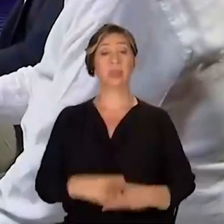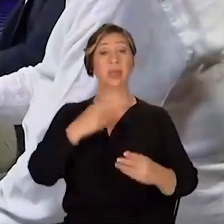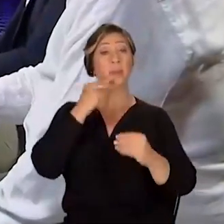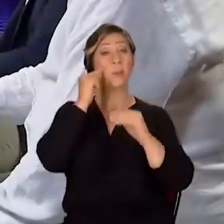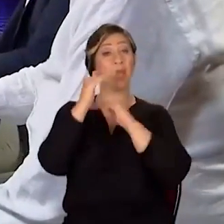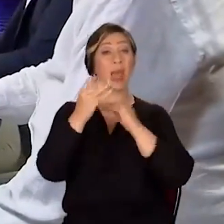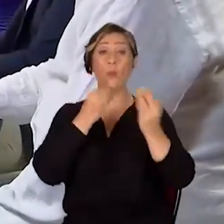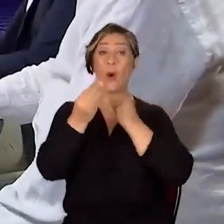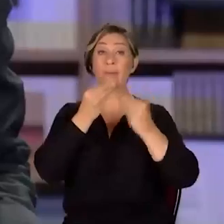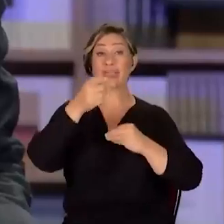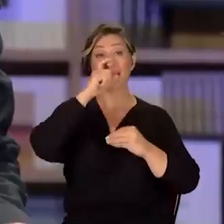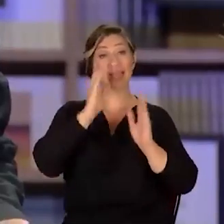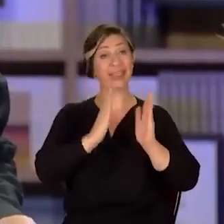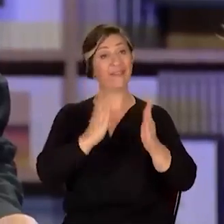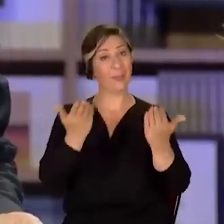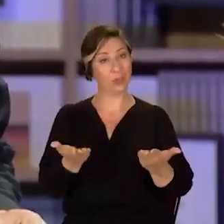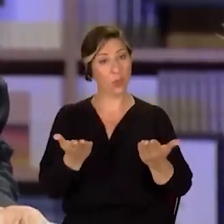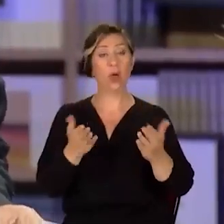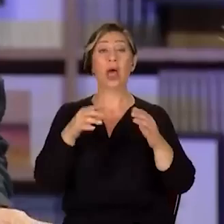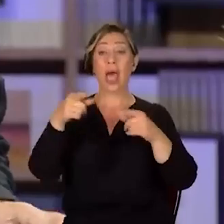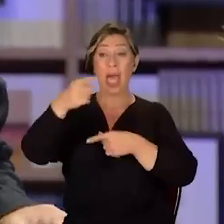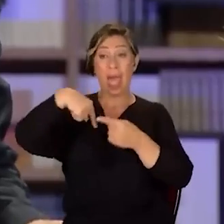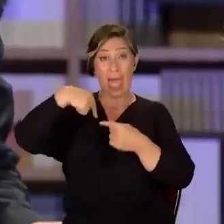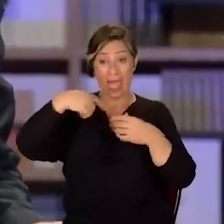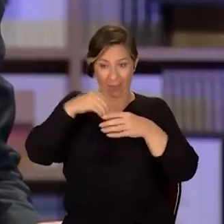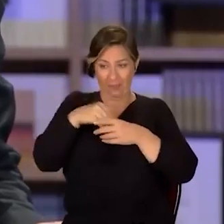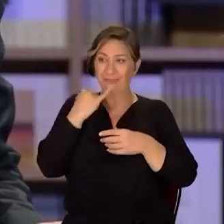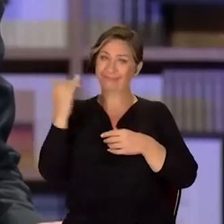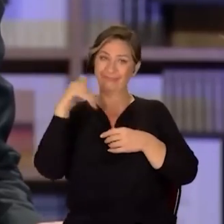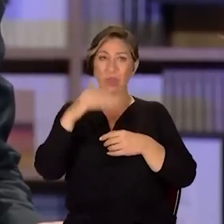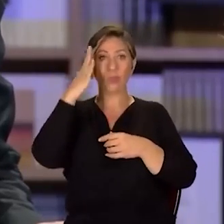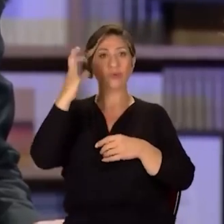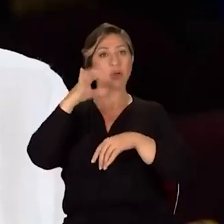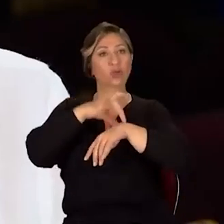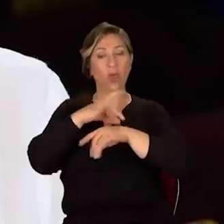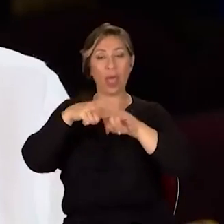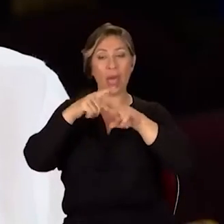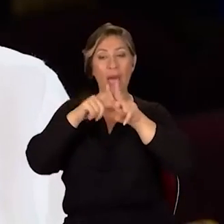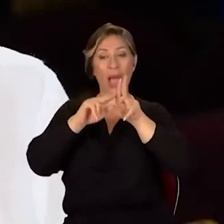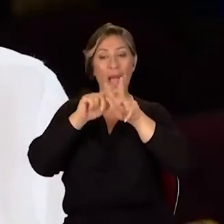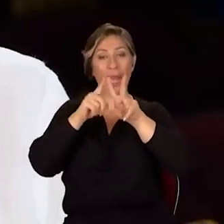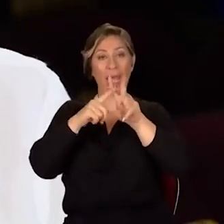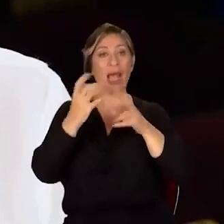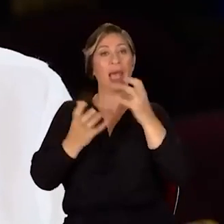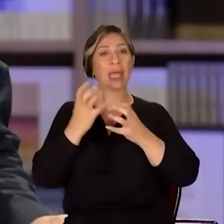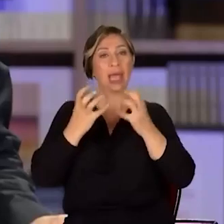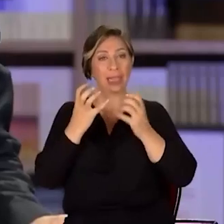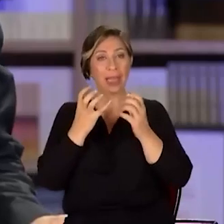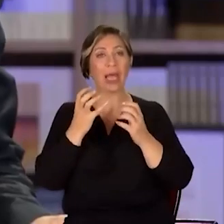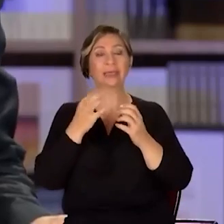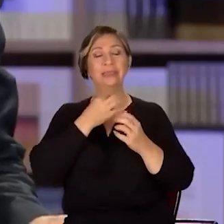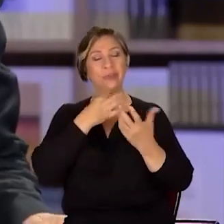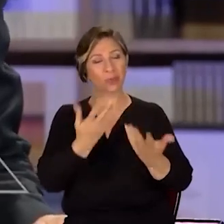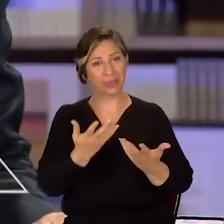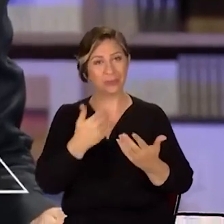Hanımlar beyler, Muhabbet Kralı devam ediyor ve aramıza yeni katılan Profesör Doktor Hakan Kaynak'la